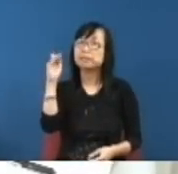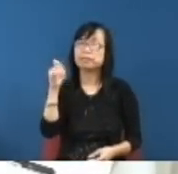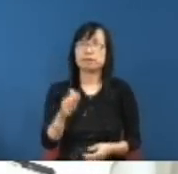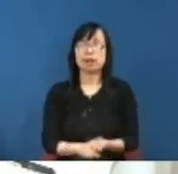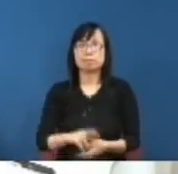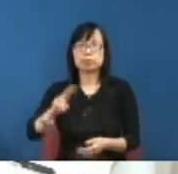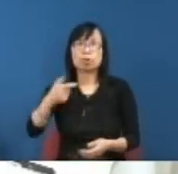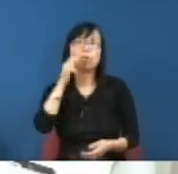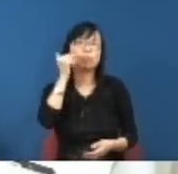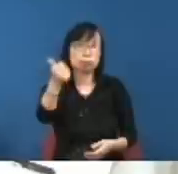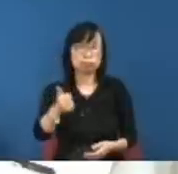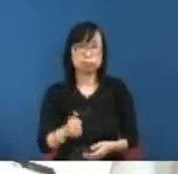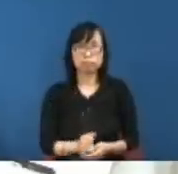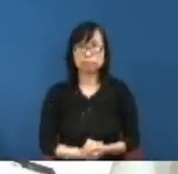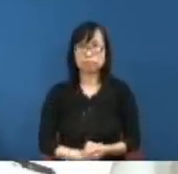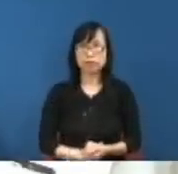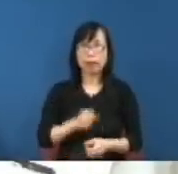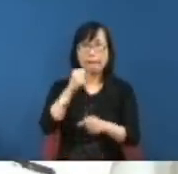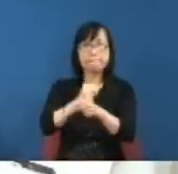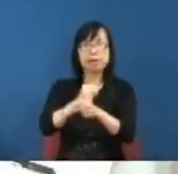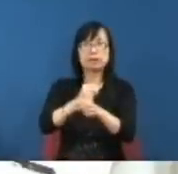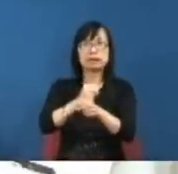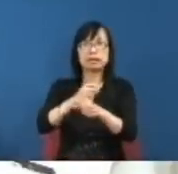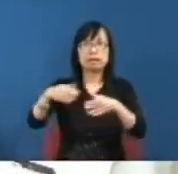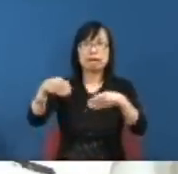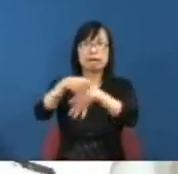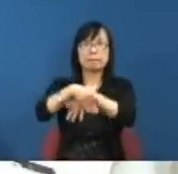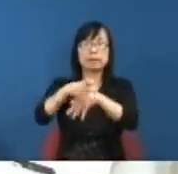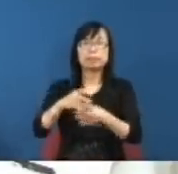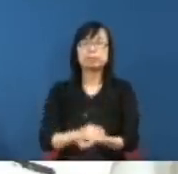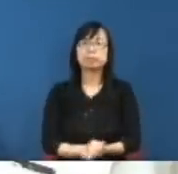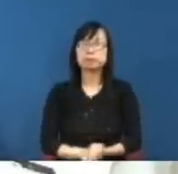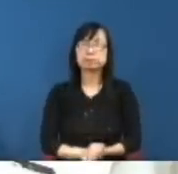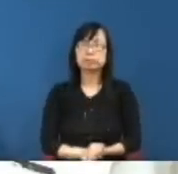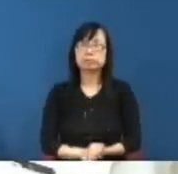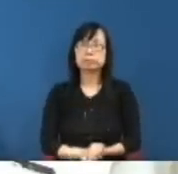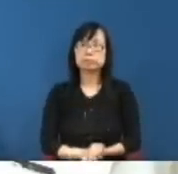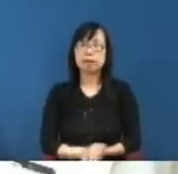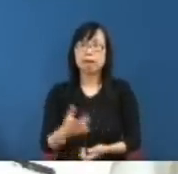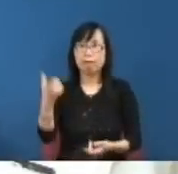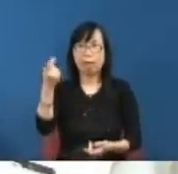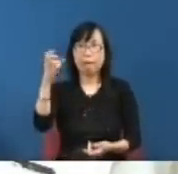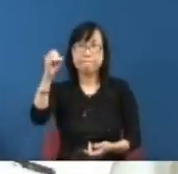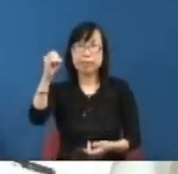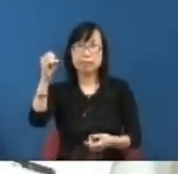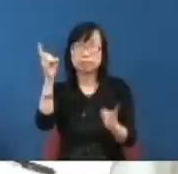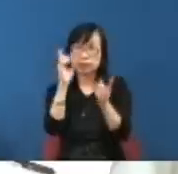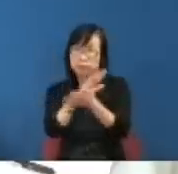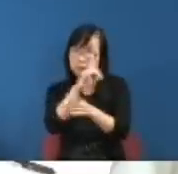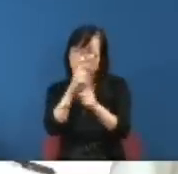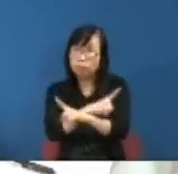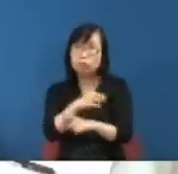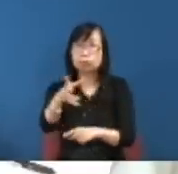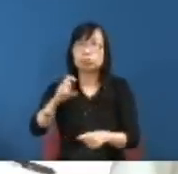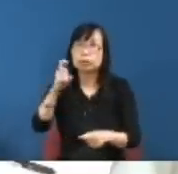呢個馬城協議即係Maastricht 啦，喺80年代尾開始話要做，到